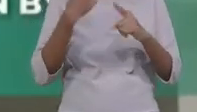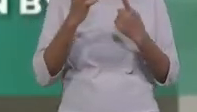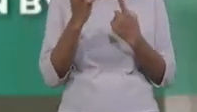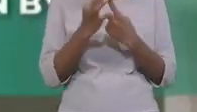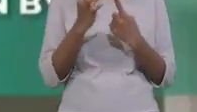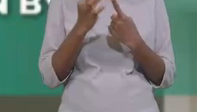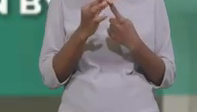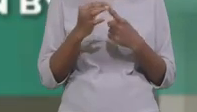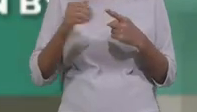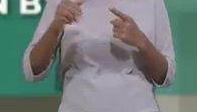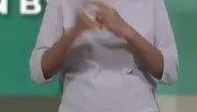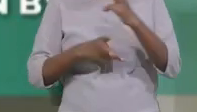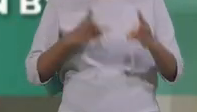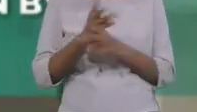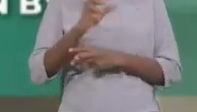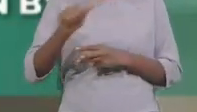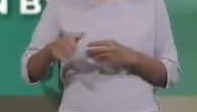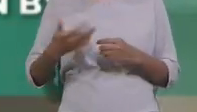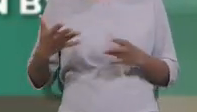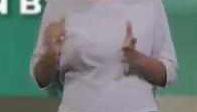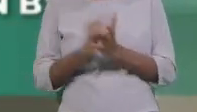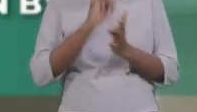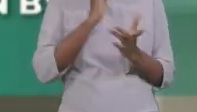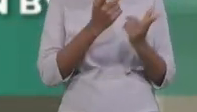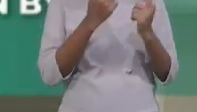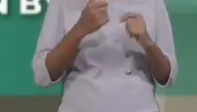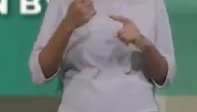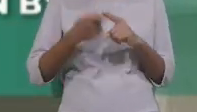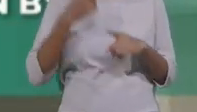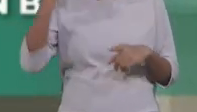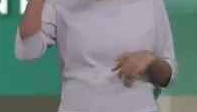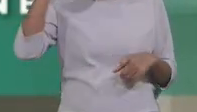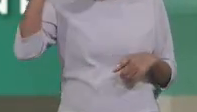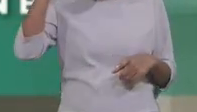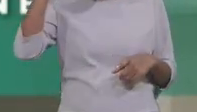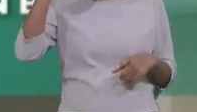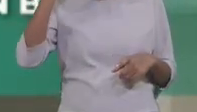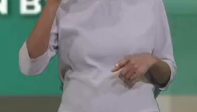venant du monde, toute autre chose qui vient